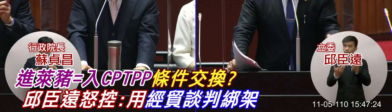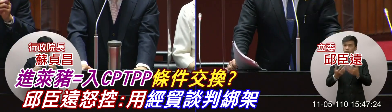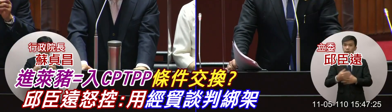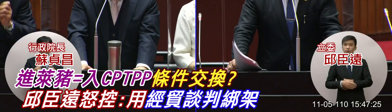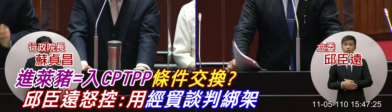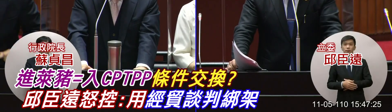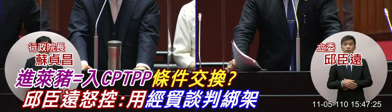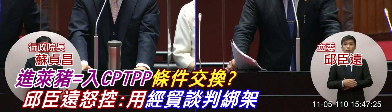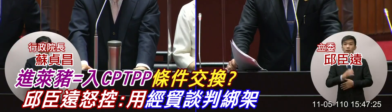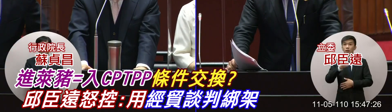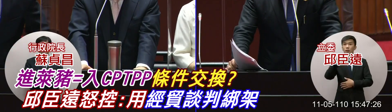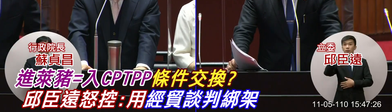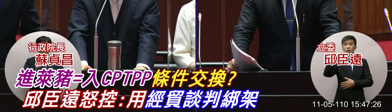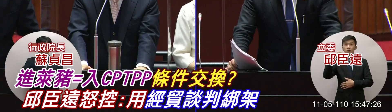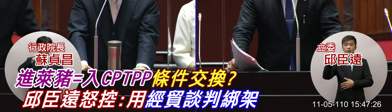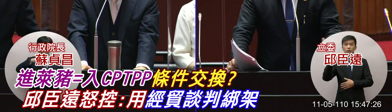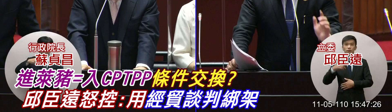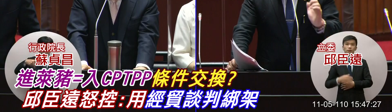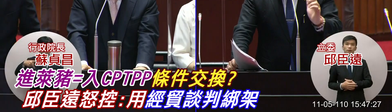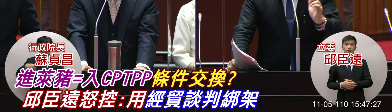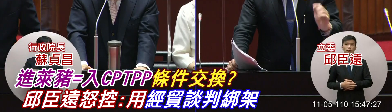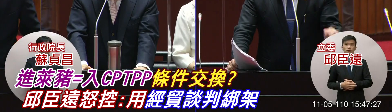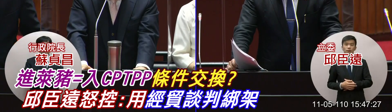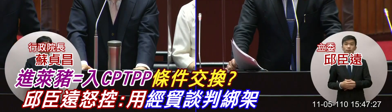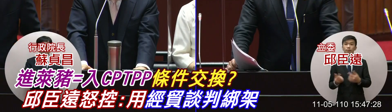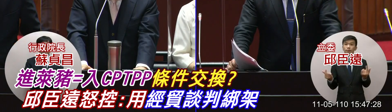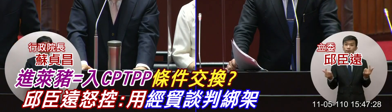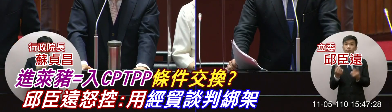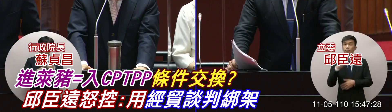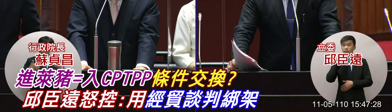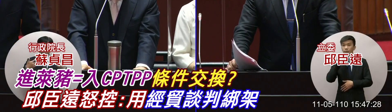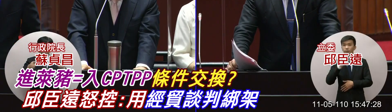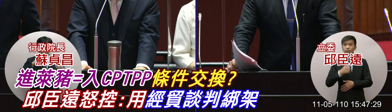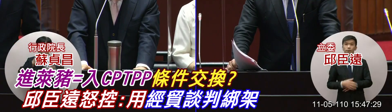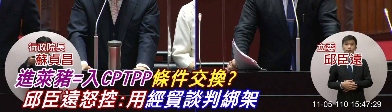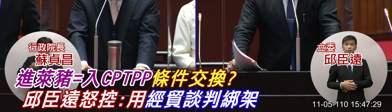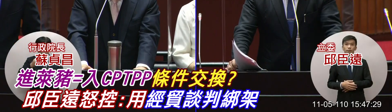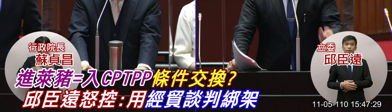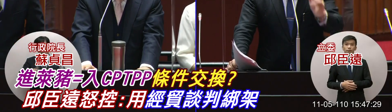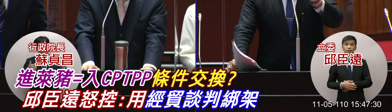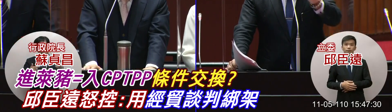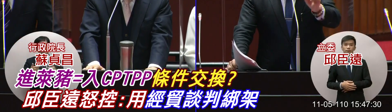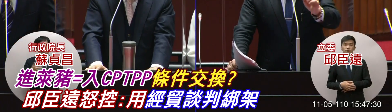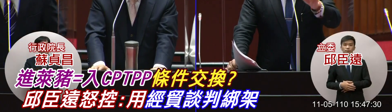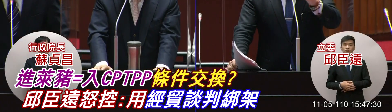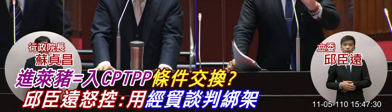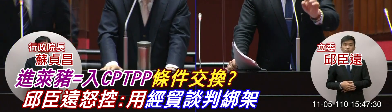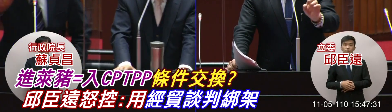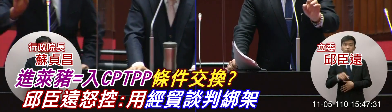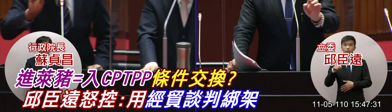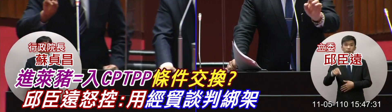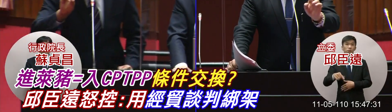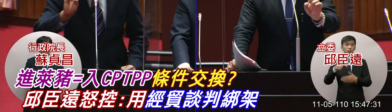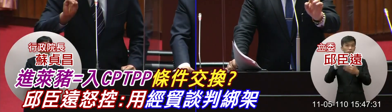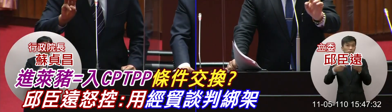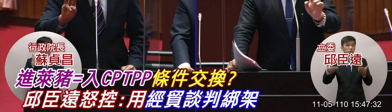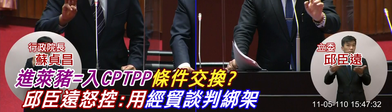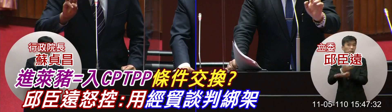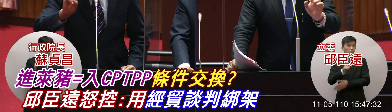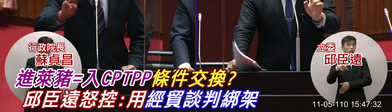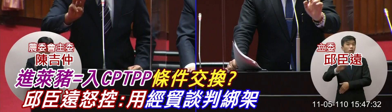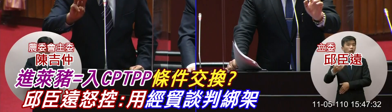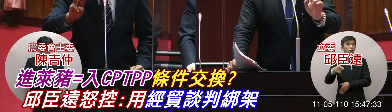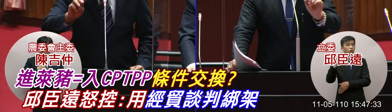就是加入 CPTPP。 CPTPP 刚刚讲的， 包含本席， 它不是交换条件。如果看 CPTPP， 不是交换条件，这是你 三十个章